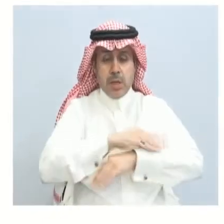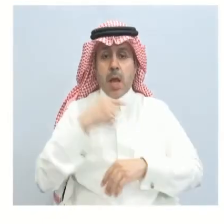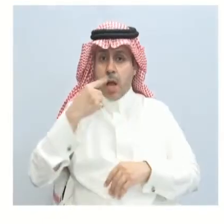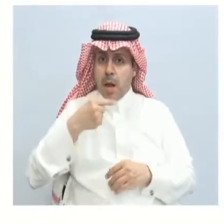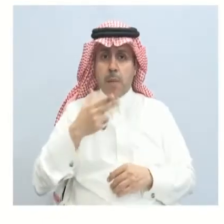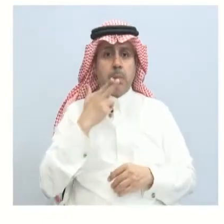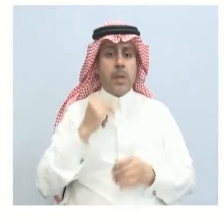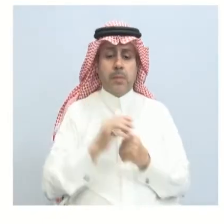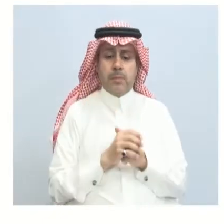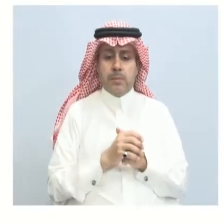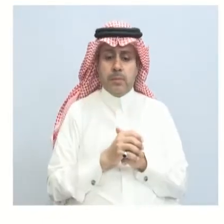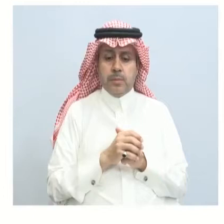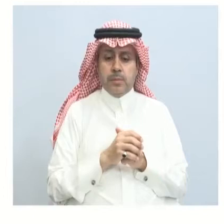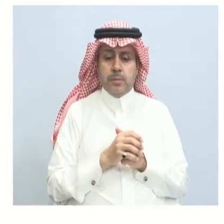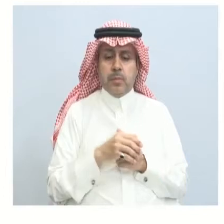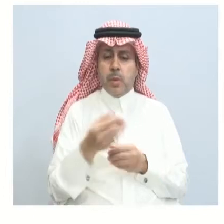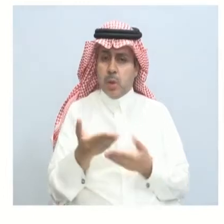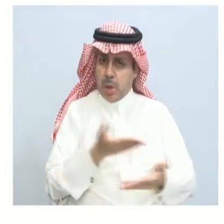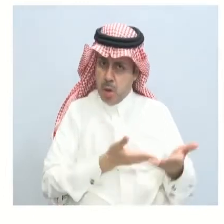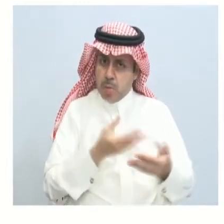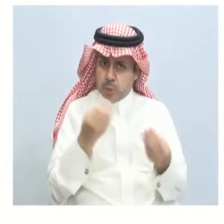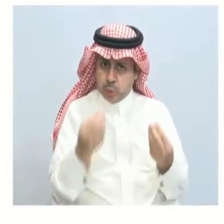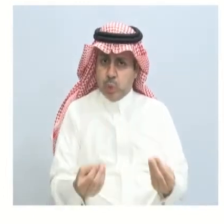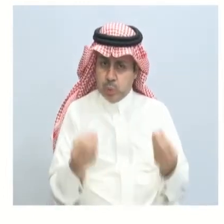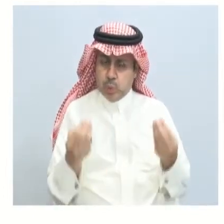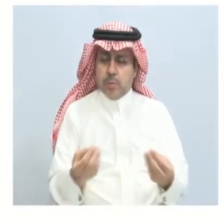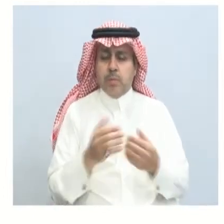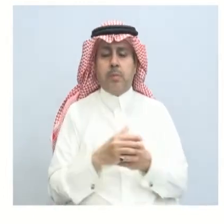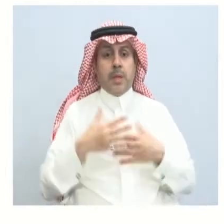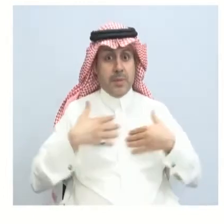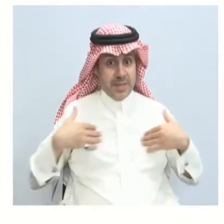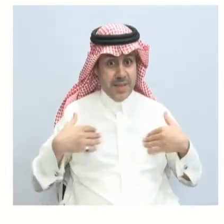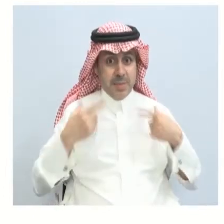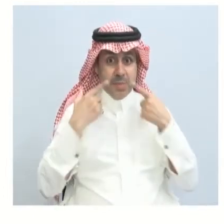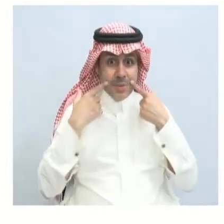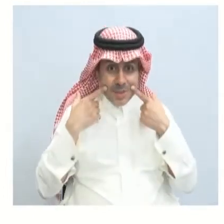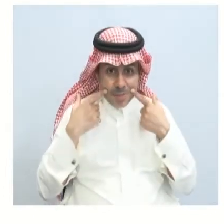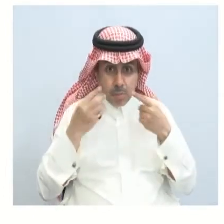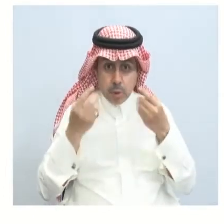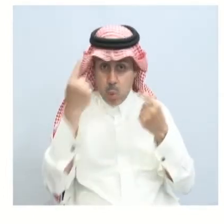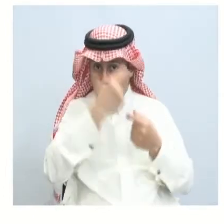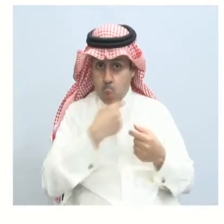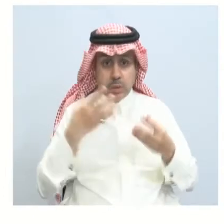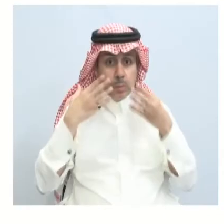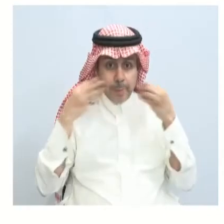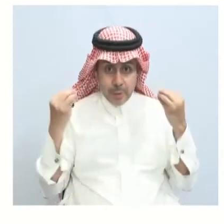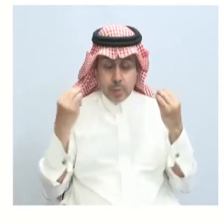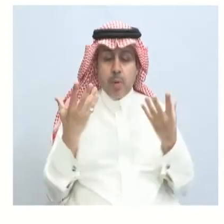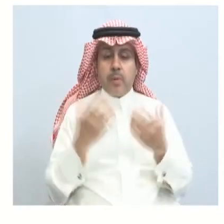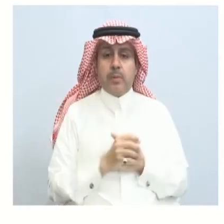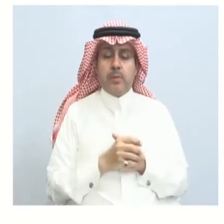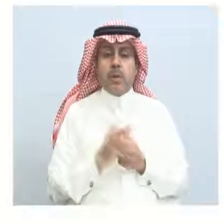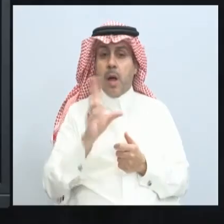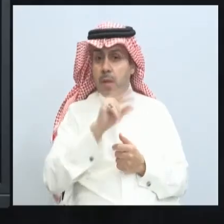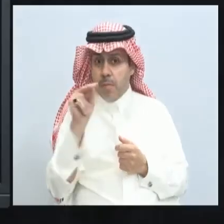الكلام وكذلك اللين الرفق مع الناس الابتسامه البشاشه في وجوههم هذه